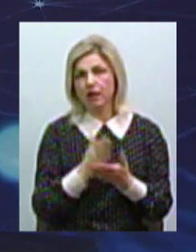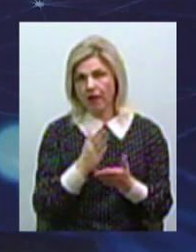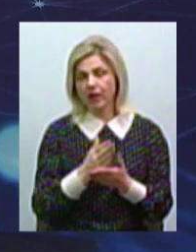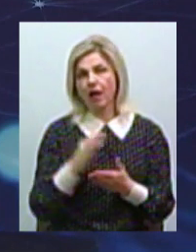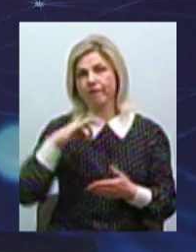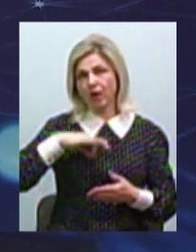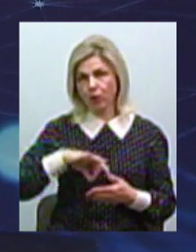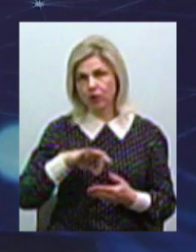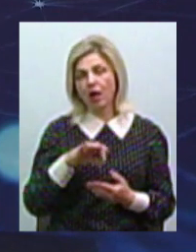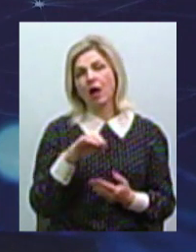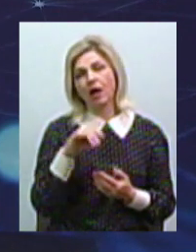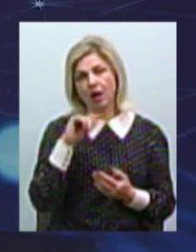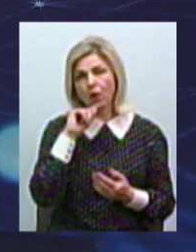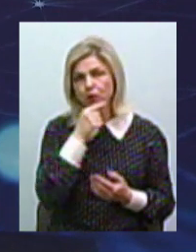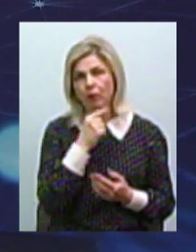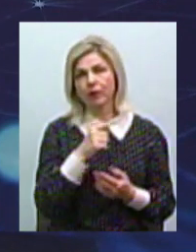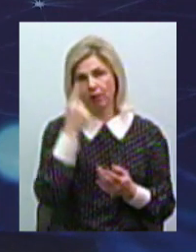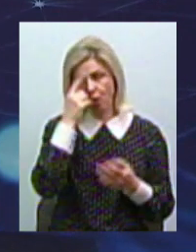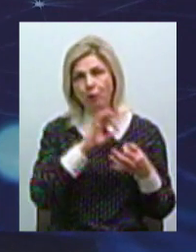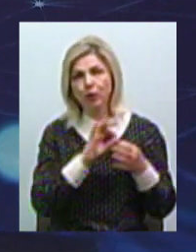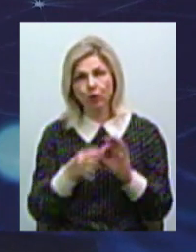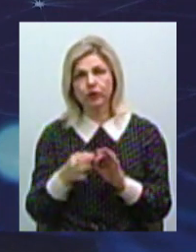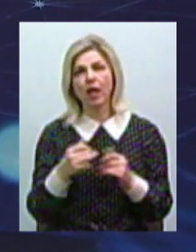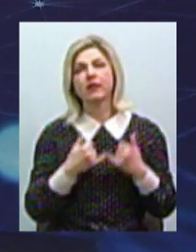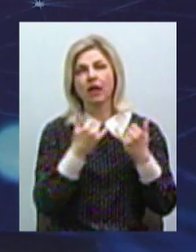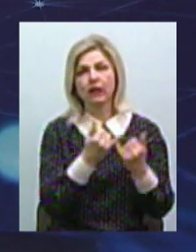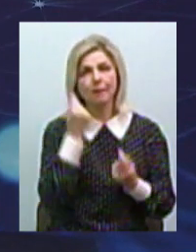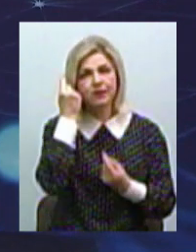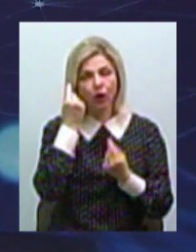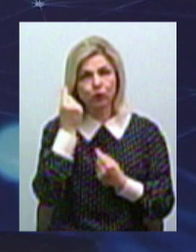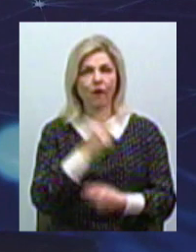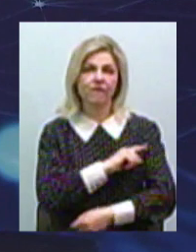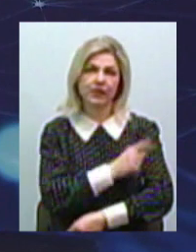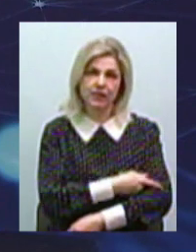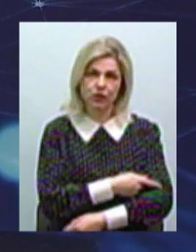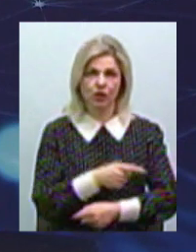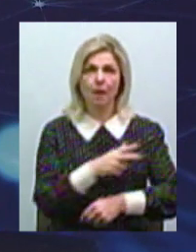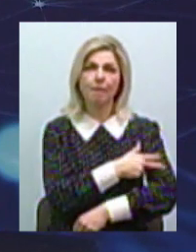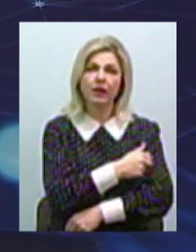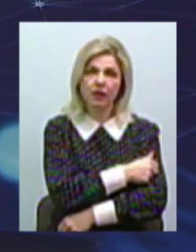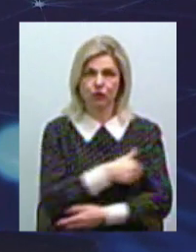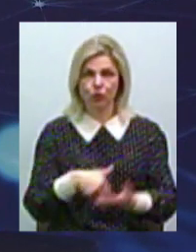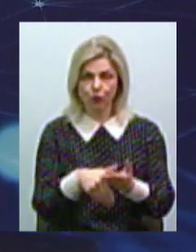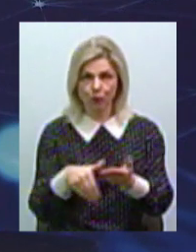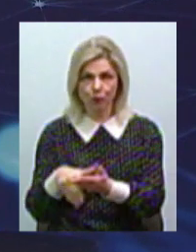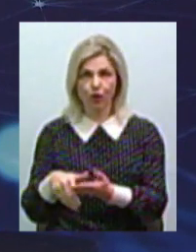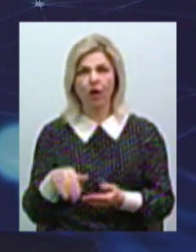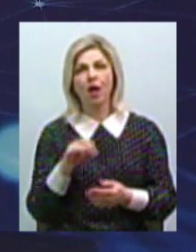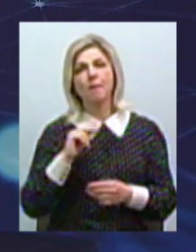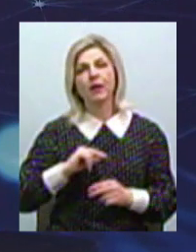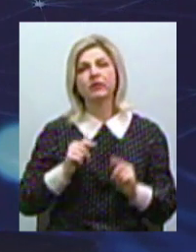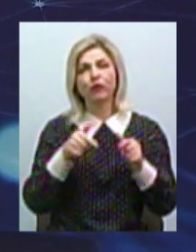ніж все ж таки потім надання медичної допомоги, психологічної допомоги, певних питань щодо